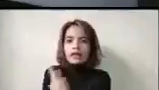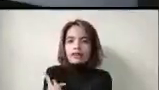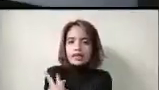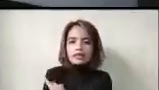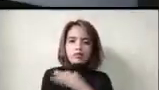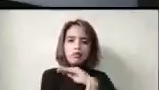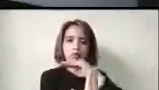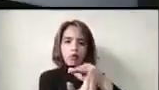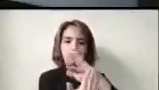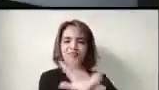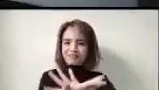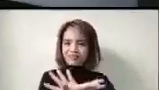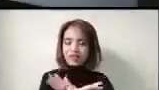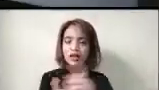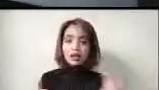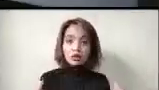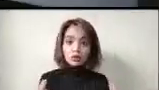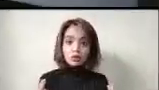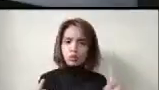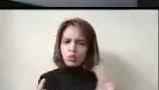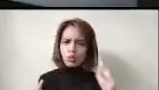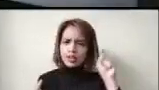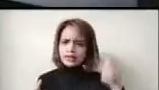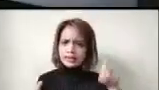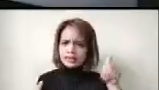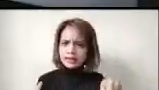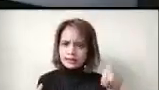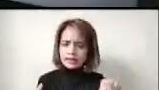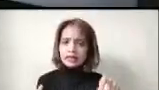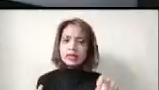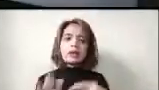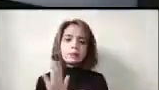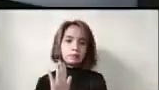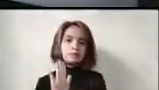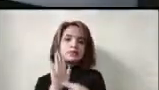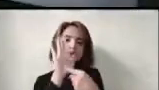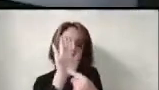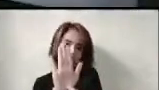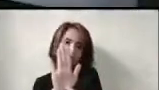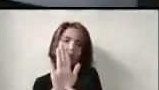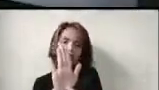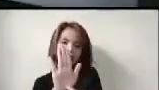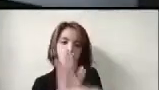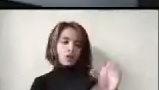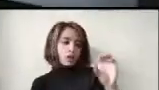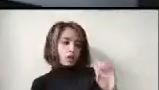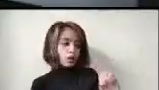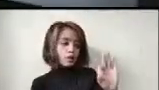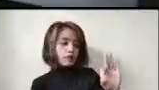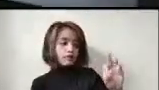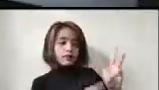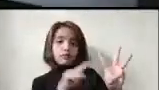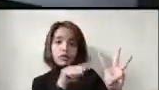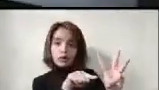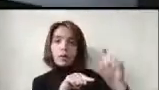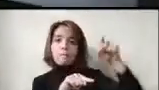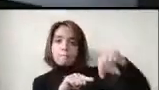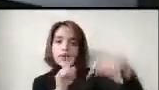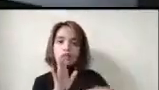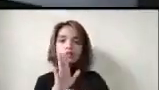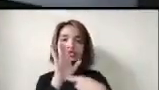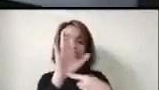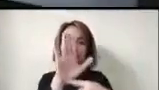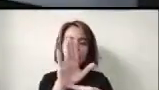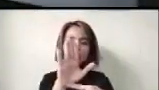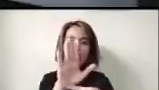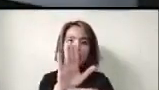Binigo ni WBA Super Welterweight Champion Yordenis Ugas si 8th Division Champion Manny Pacquiao sa kanyang unang laban makalipas